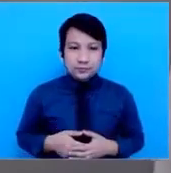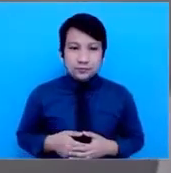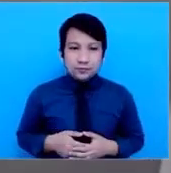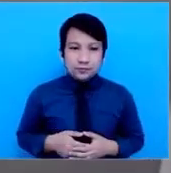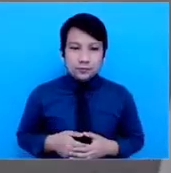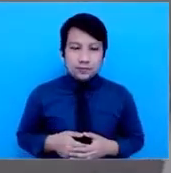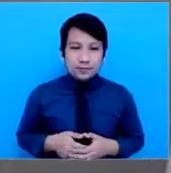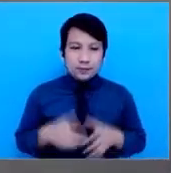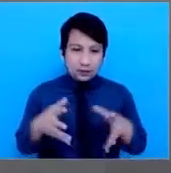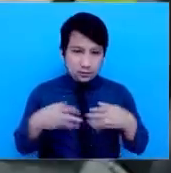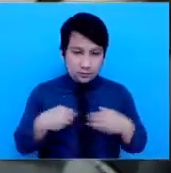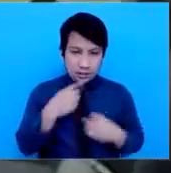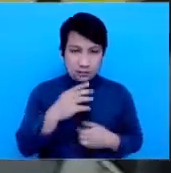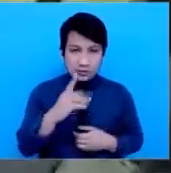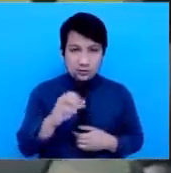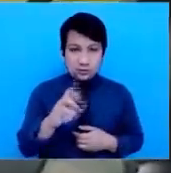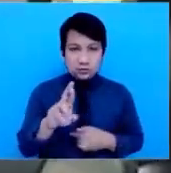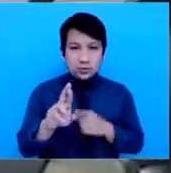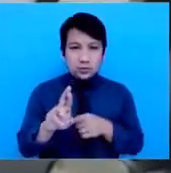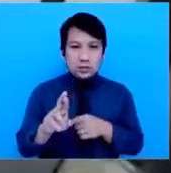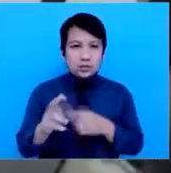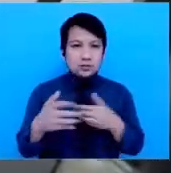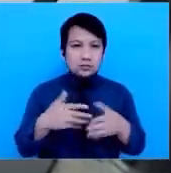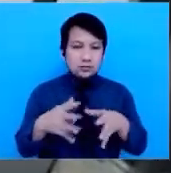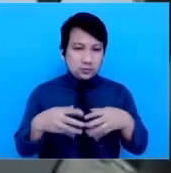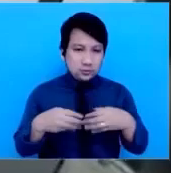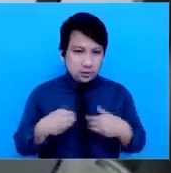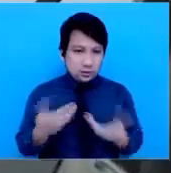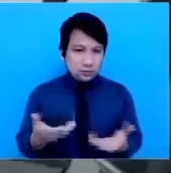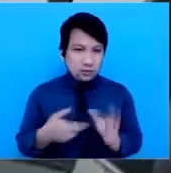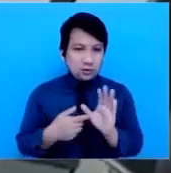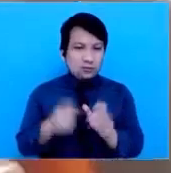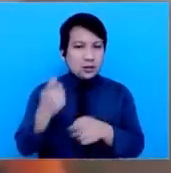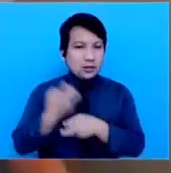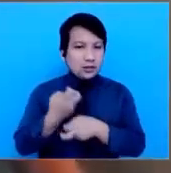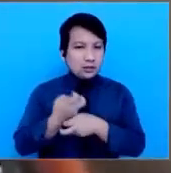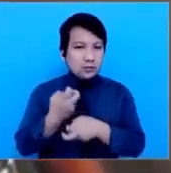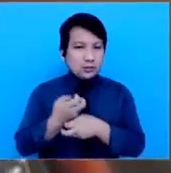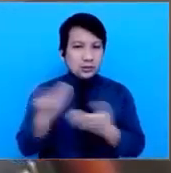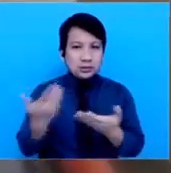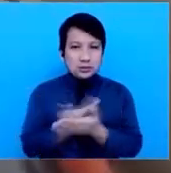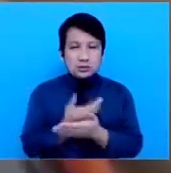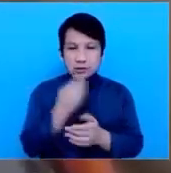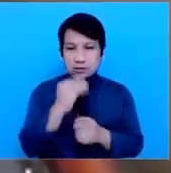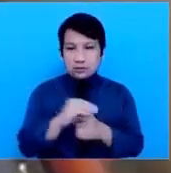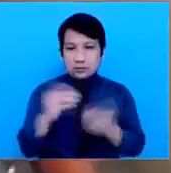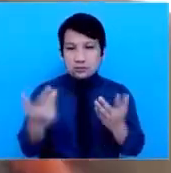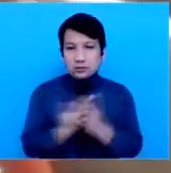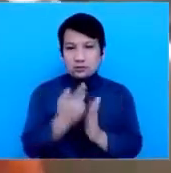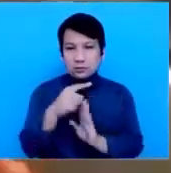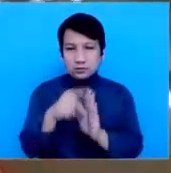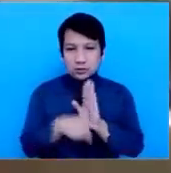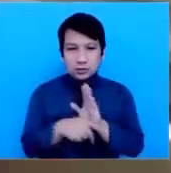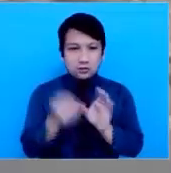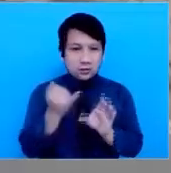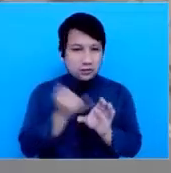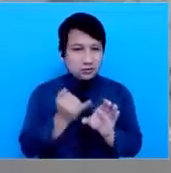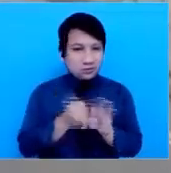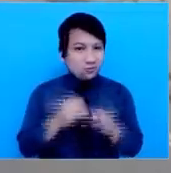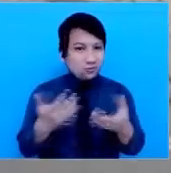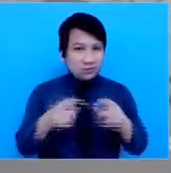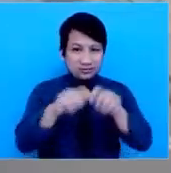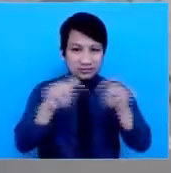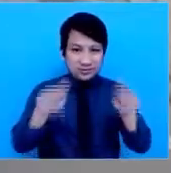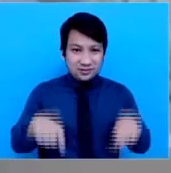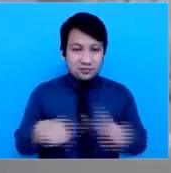aminado naman ng DOTR, hamon sa kanila ang pagpapatupad ng bagong patakaran, lalo na sa mga bus at jeep na walang mga terminal. Kaya